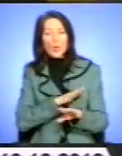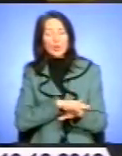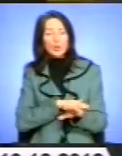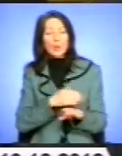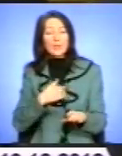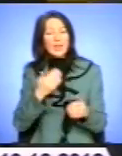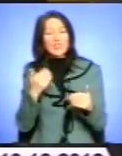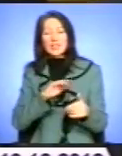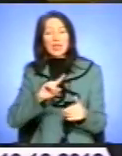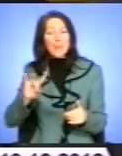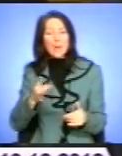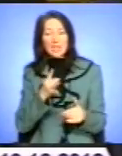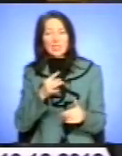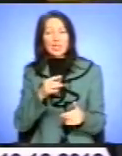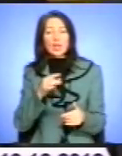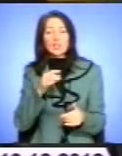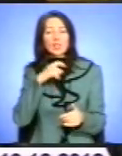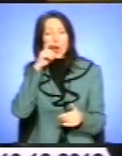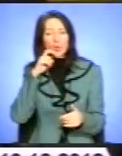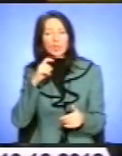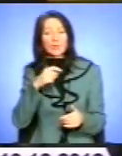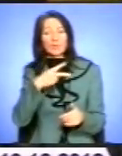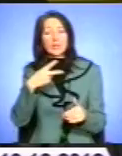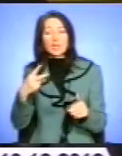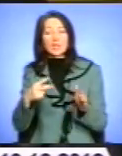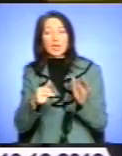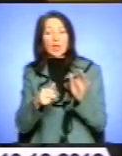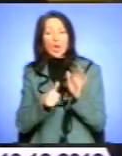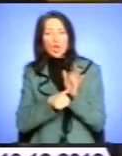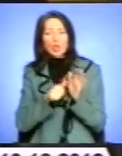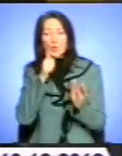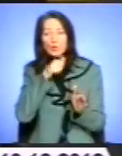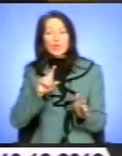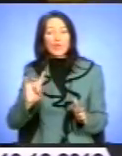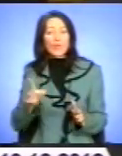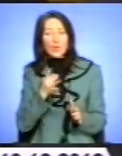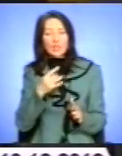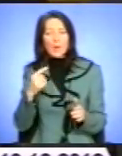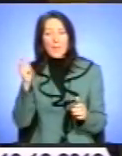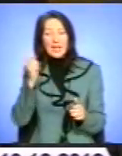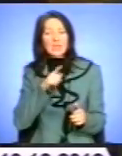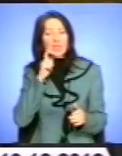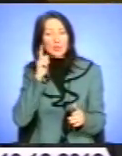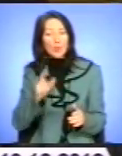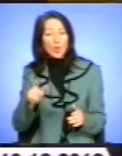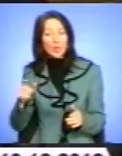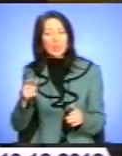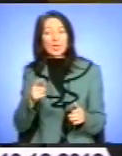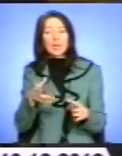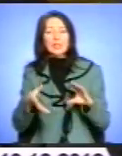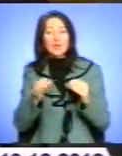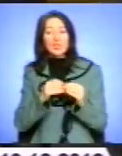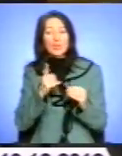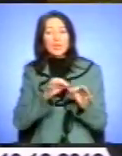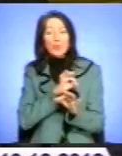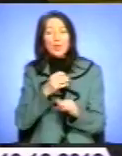на Україні. 2006 році вони перший раз приїхали з молоддю і саме тоді заключили перший проект, який називається «Ріта». Цей зв'язок,